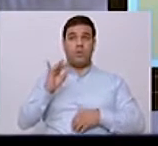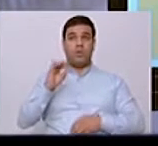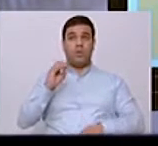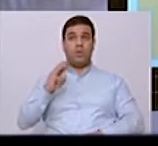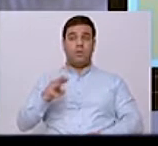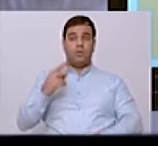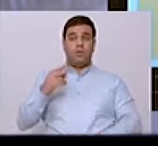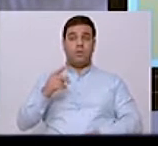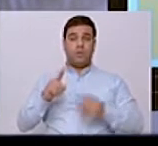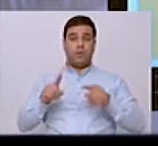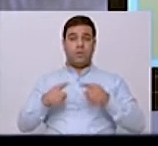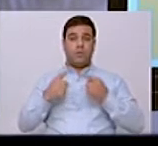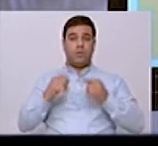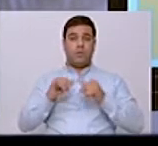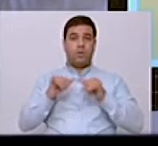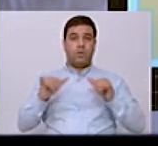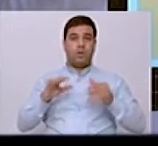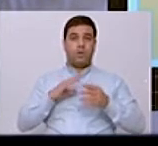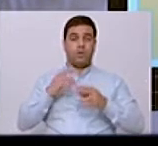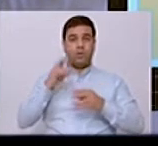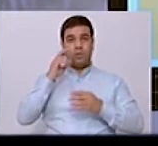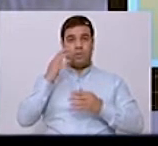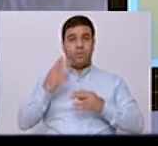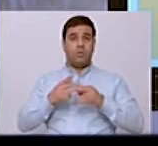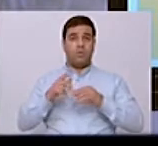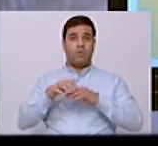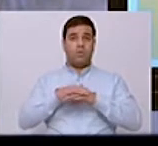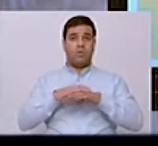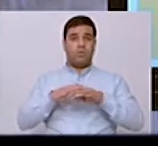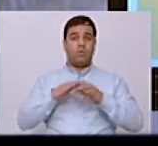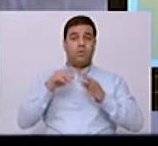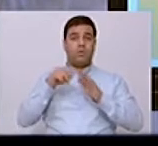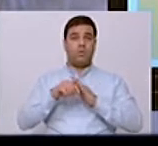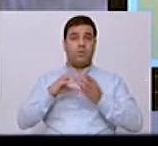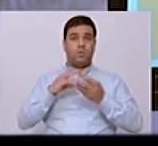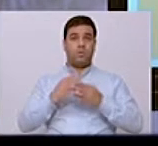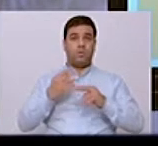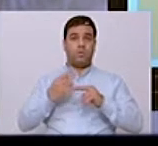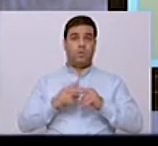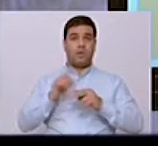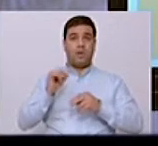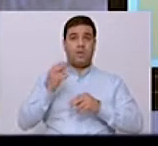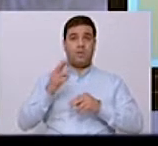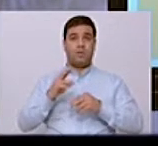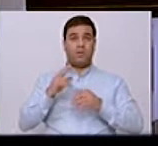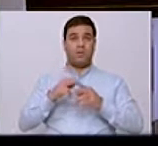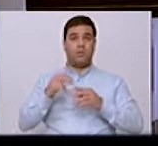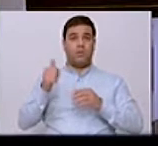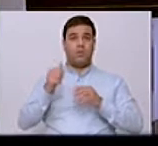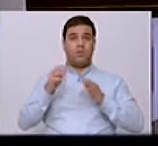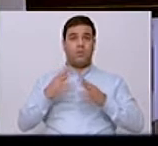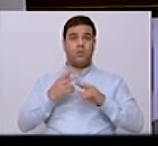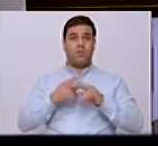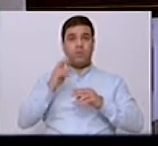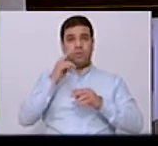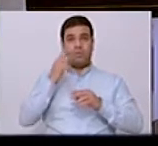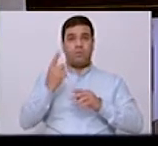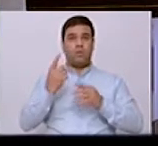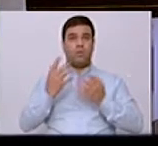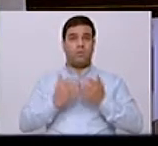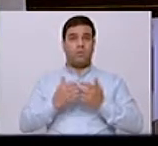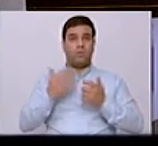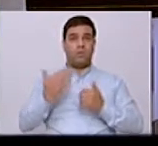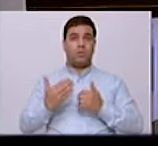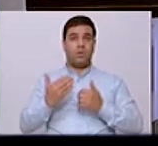tipidagi rivojlangan davlat. Aholi jon boshiga yalpi ichki mahsulot hajmi bo'yicha Osiyodagi peshqadam davlatlardan biri